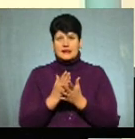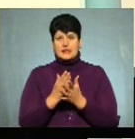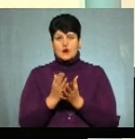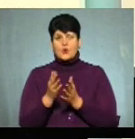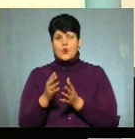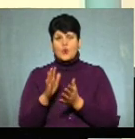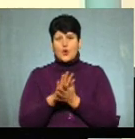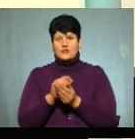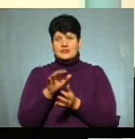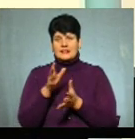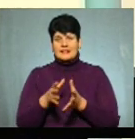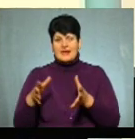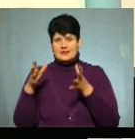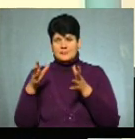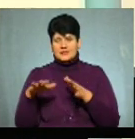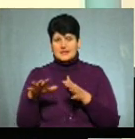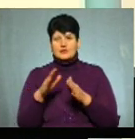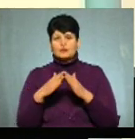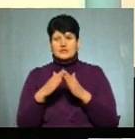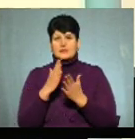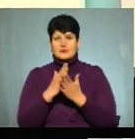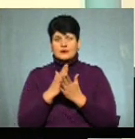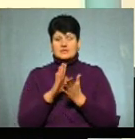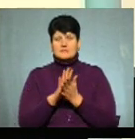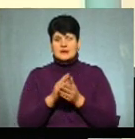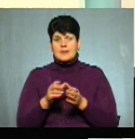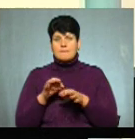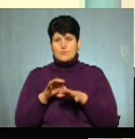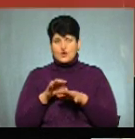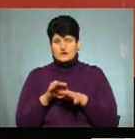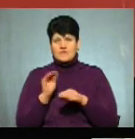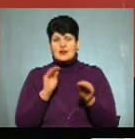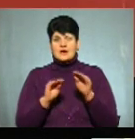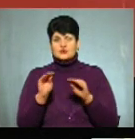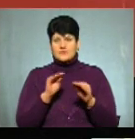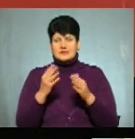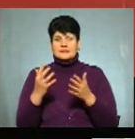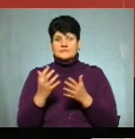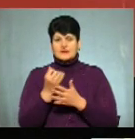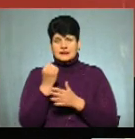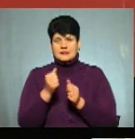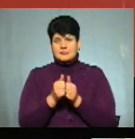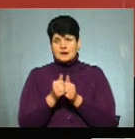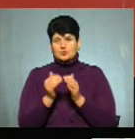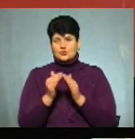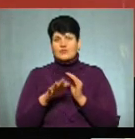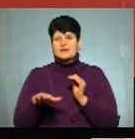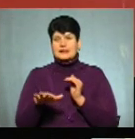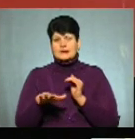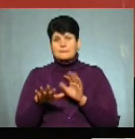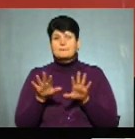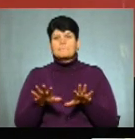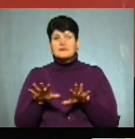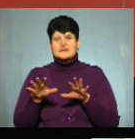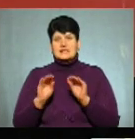в будинках, які мають діючі сміттєпроводи, влаштувати, тобто винайти на прибудинкових територіях місця